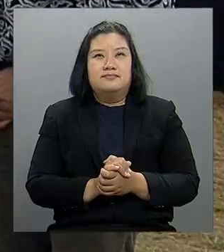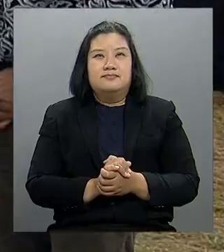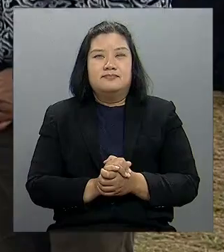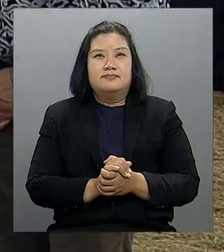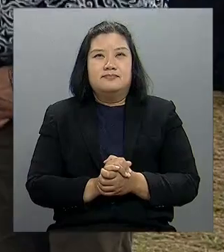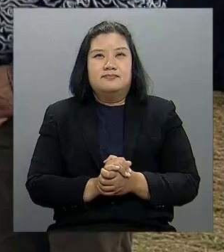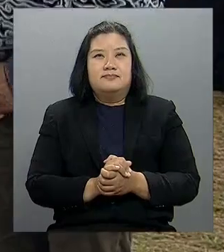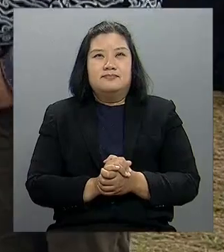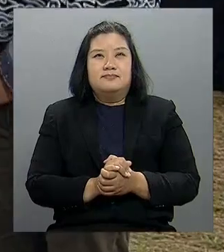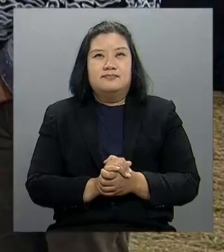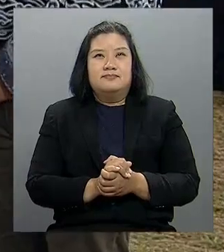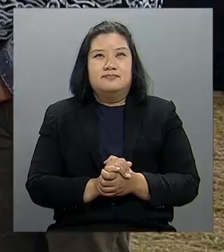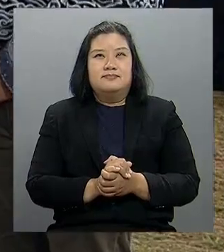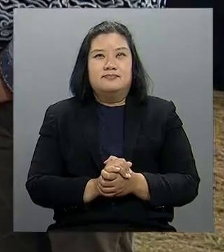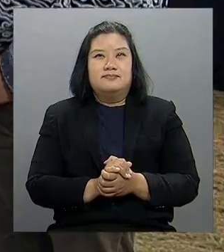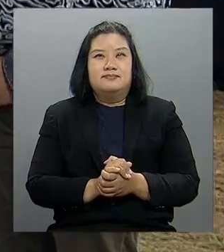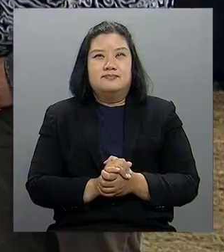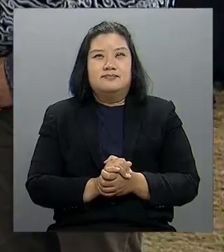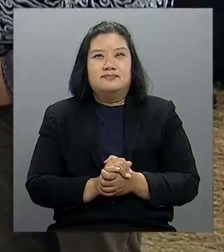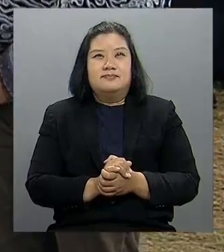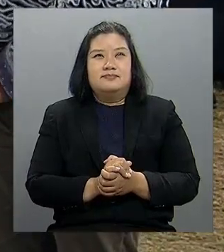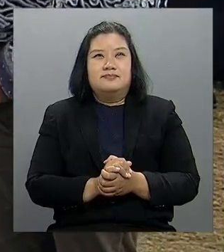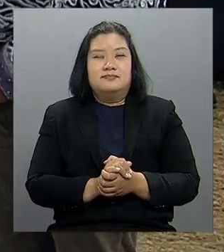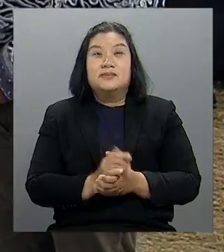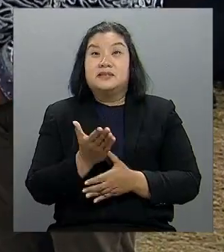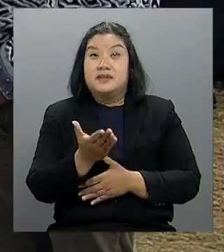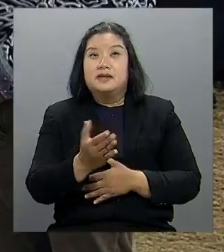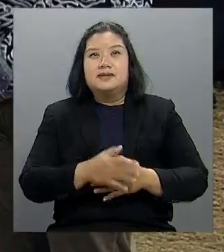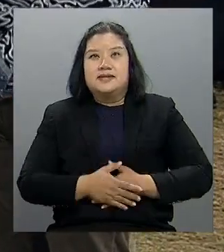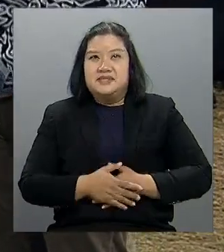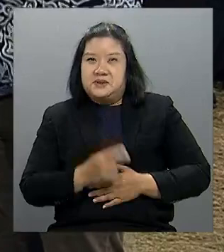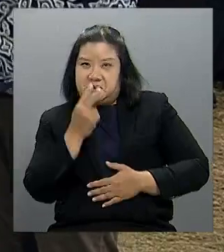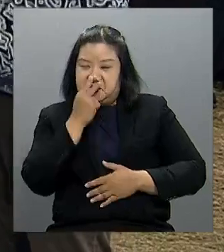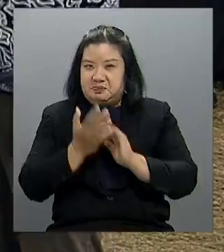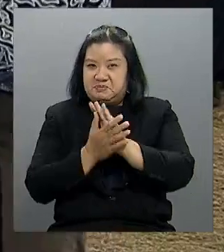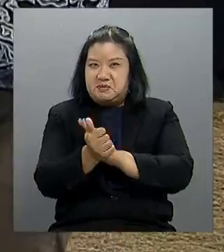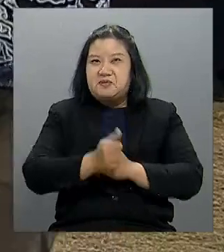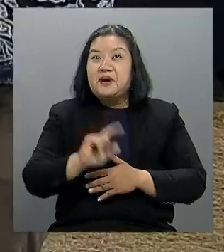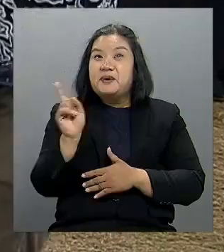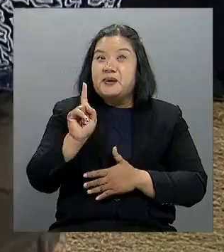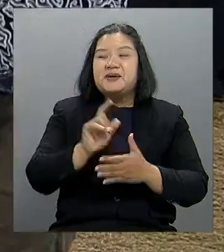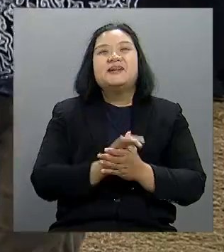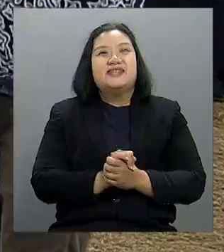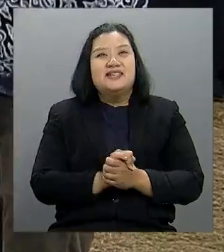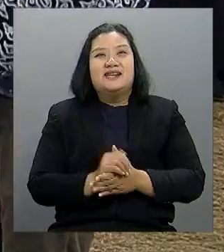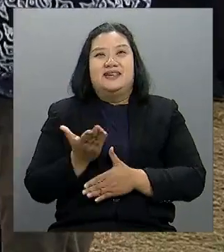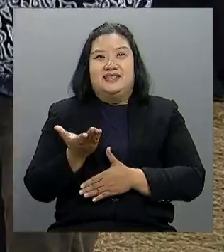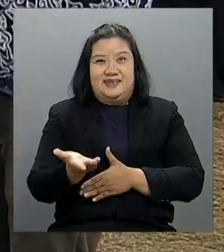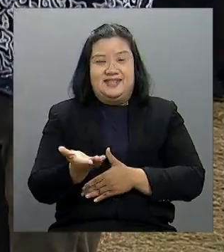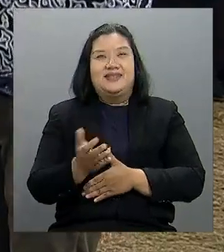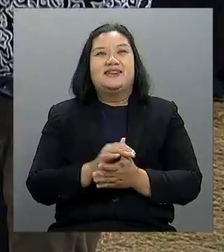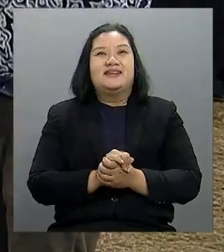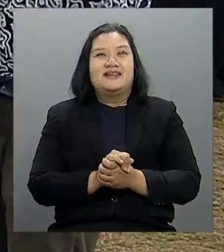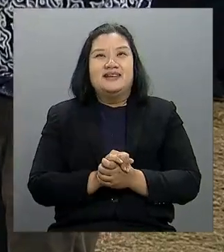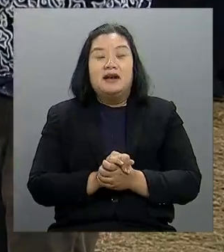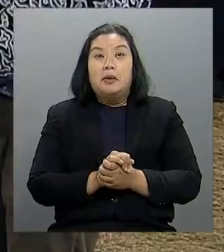ต้องบอกเลยนะคะว่าท่าทางเนี่ยทำมัดทำแมงมากค่ะคุณผู้ชมค่ะตอนนี้ค่ะกะทิอยู่กับนายกเทศมนตรี